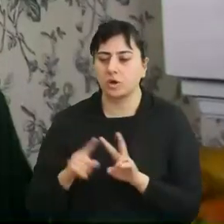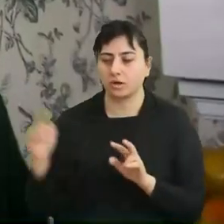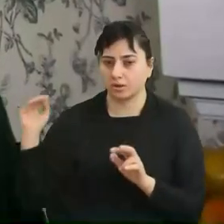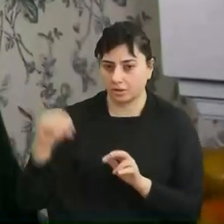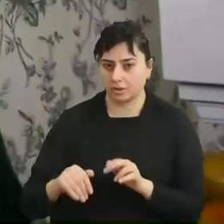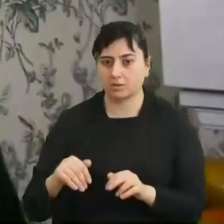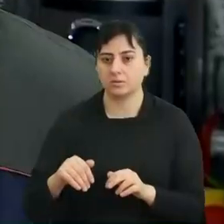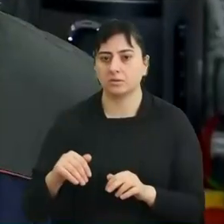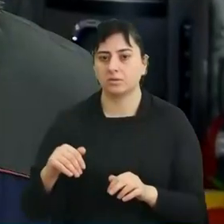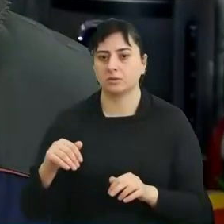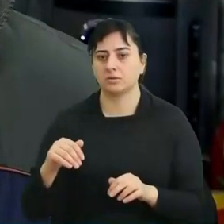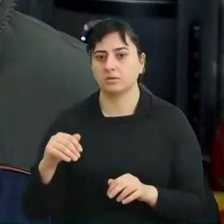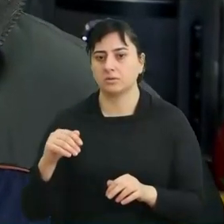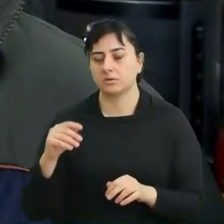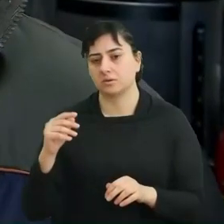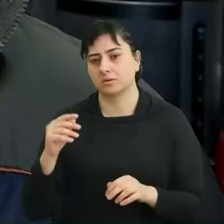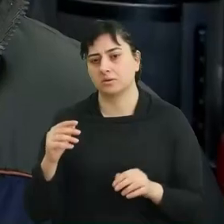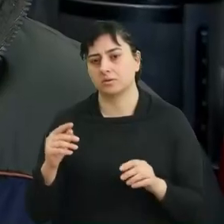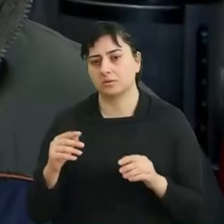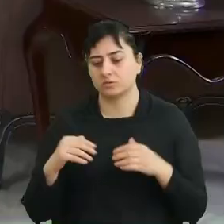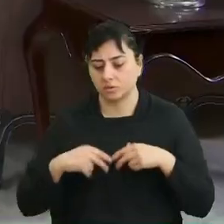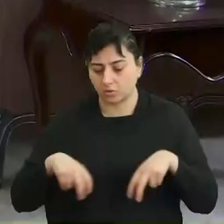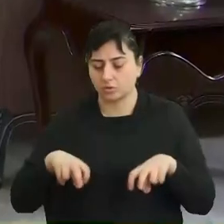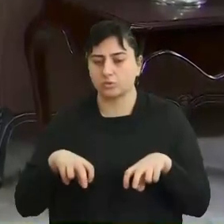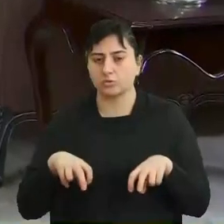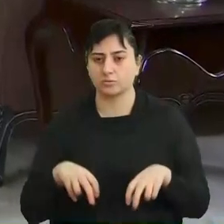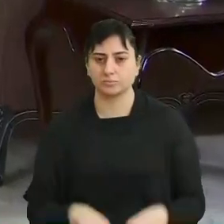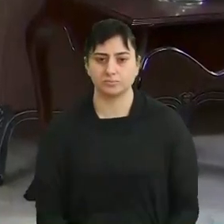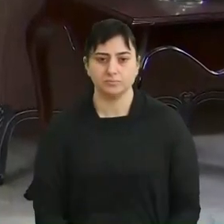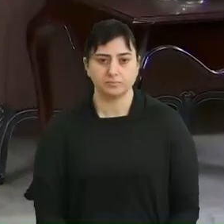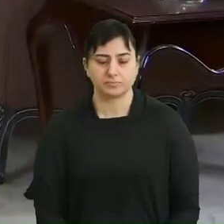geldi, patlatmayı öğrenmiş. Arkamızda duruyordu.